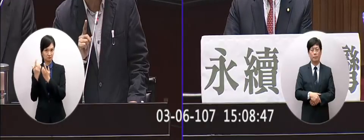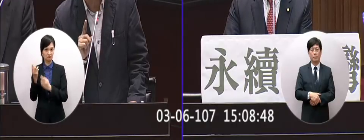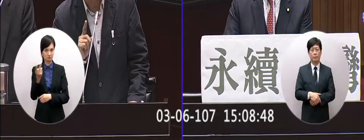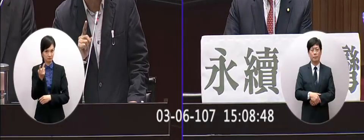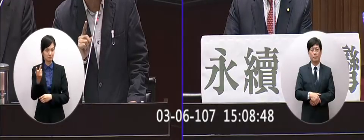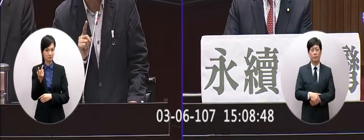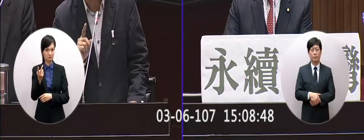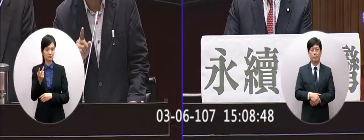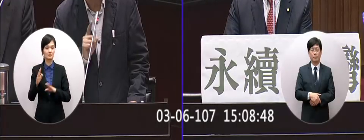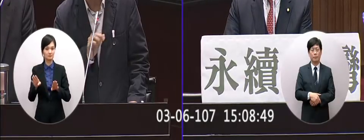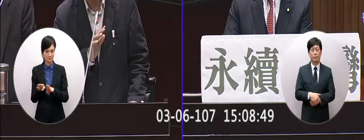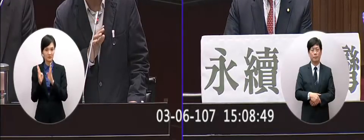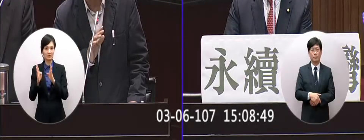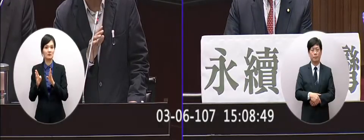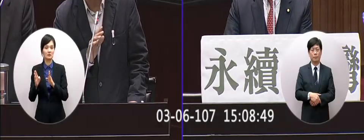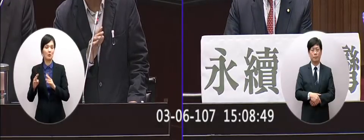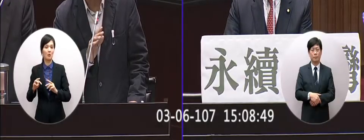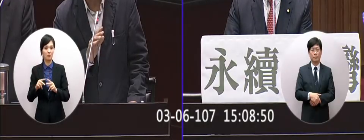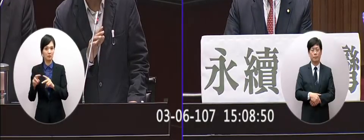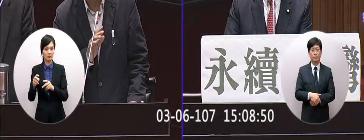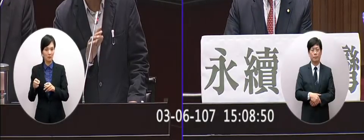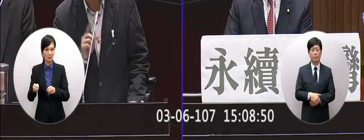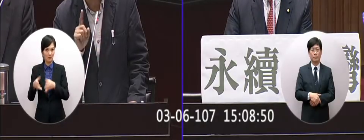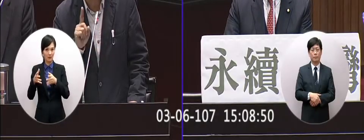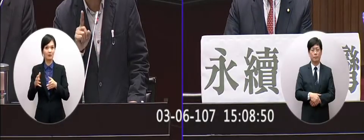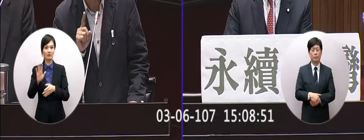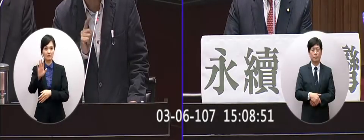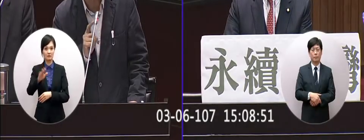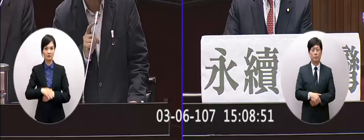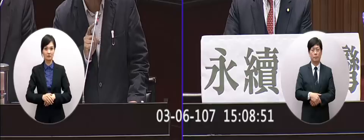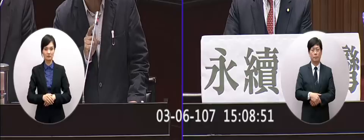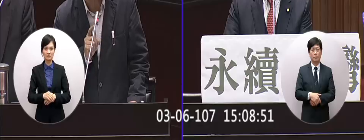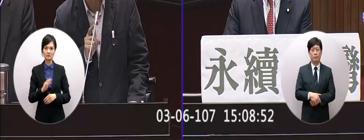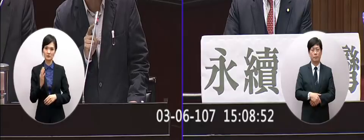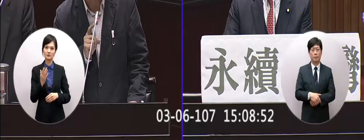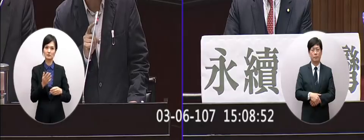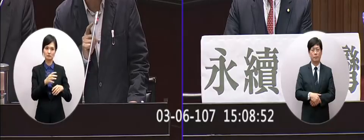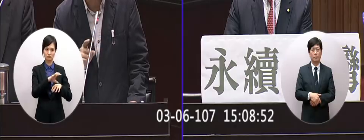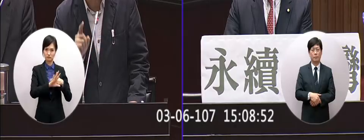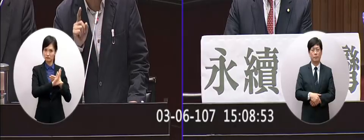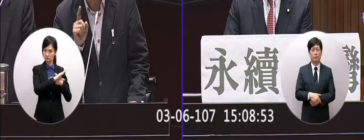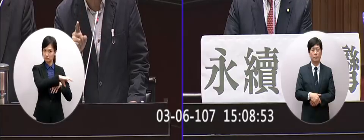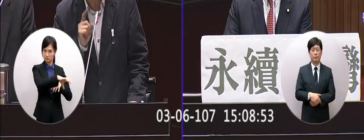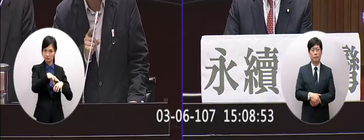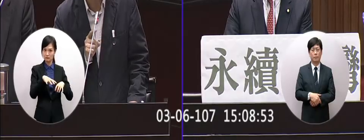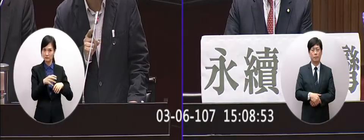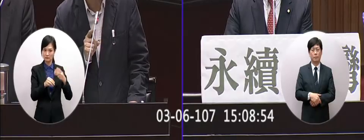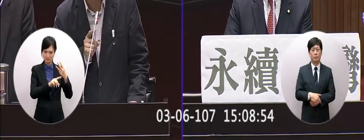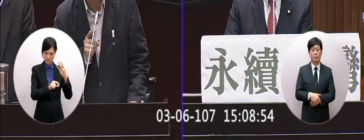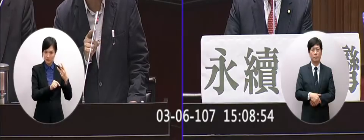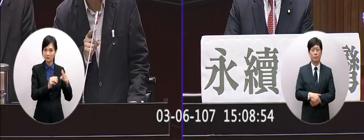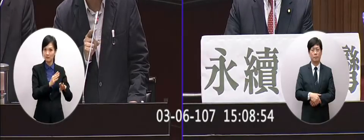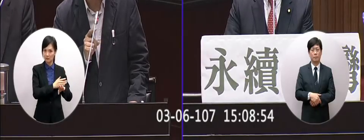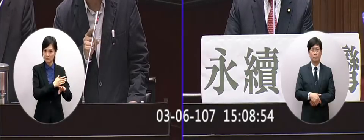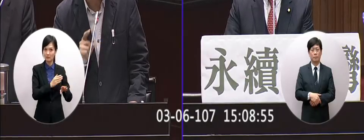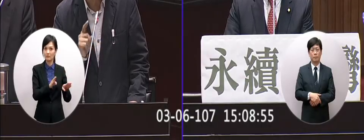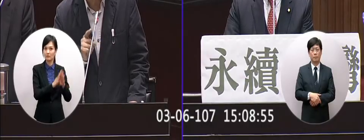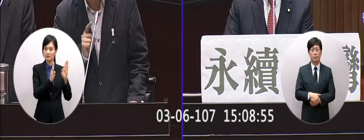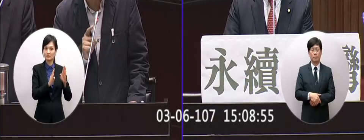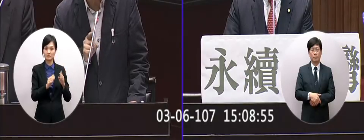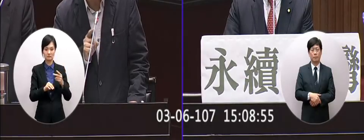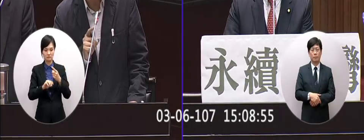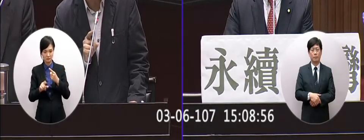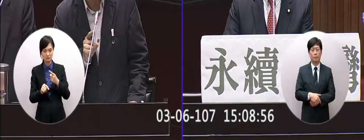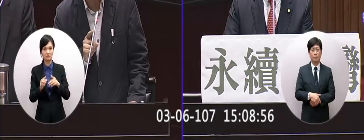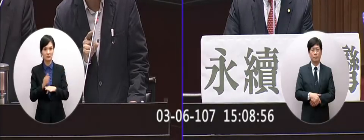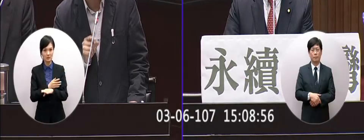考虑到说这个整个的推动哈，很多县市是三月才开始，很多县市是一月才开始，以这